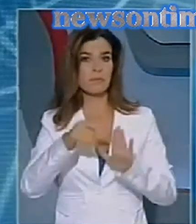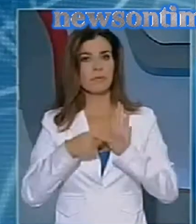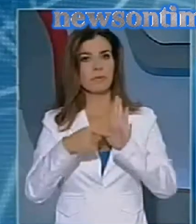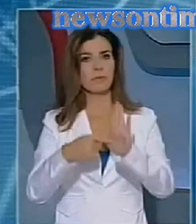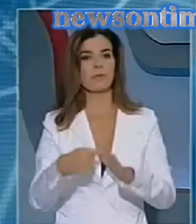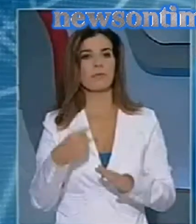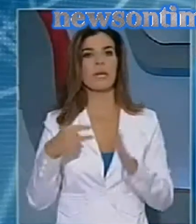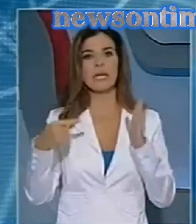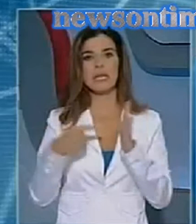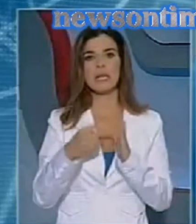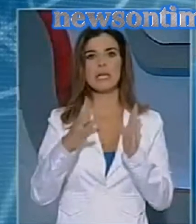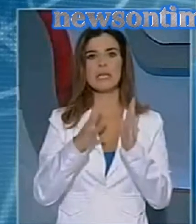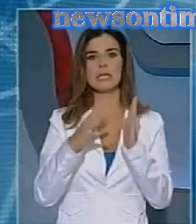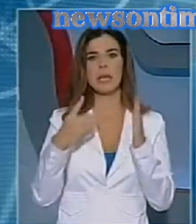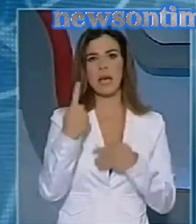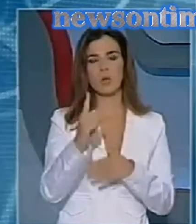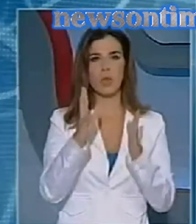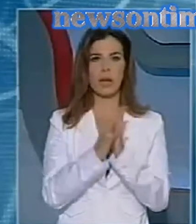Αθήνας, ο Γενικός Δείκτης Θυμών έκλεισε στις